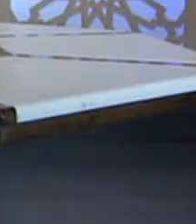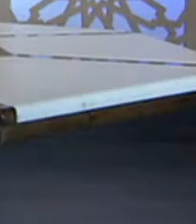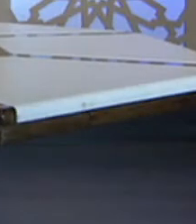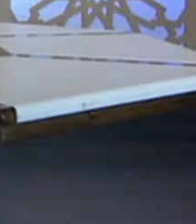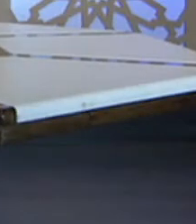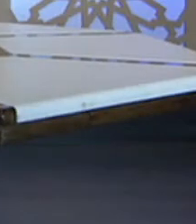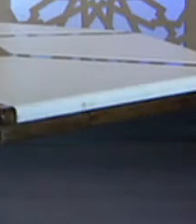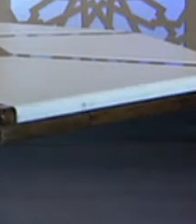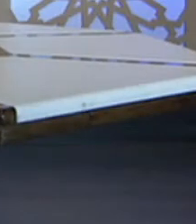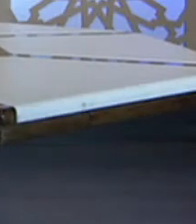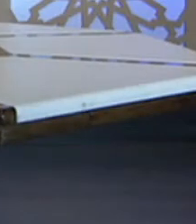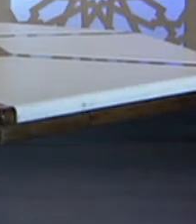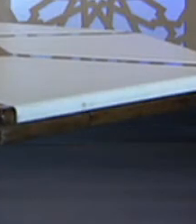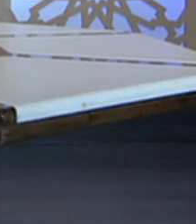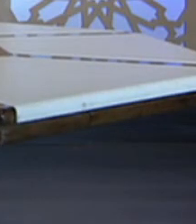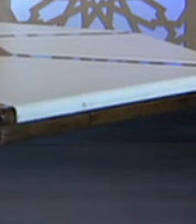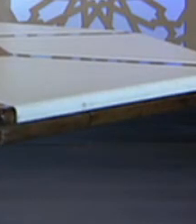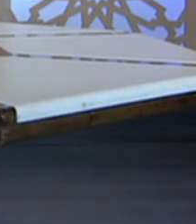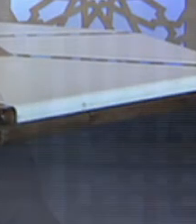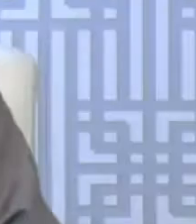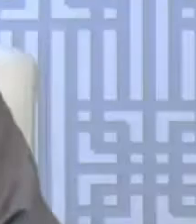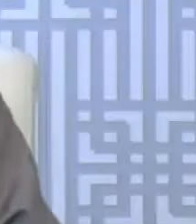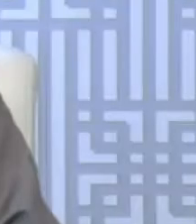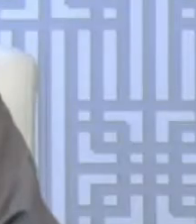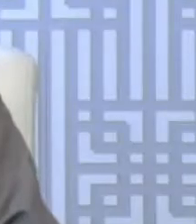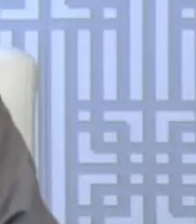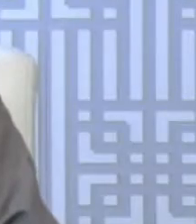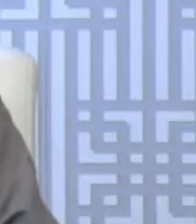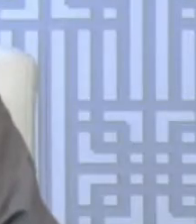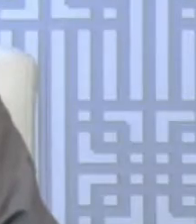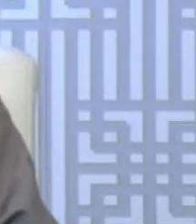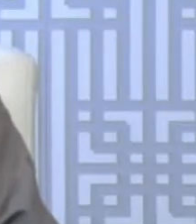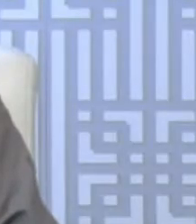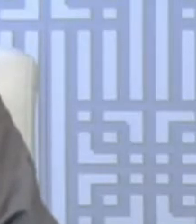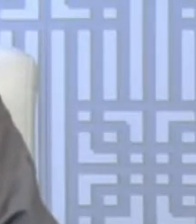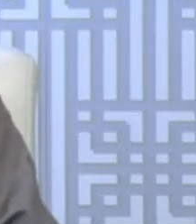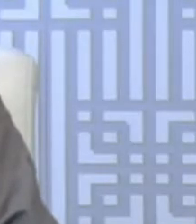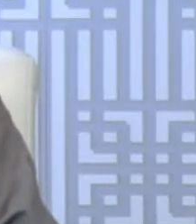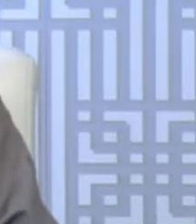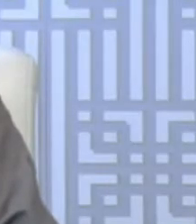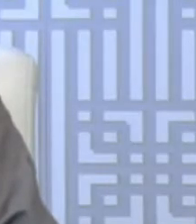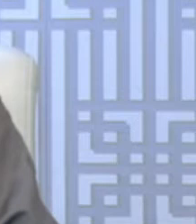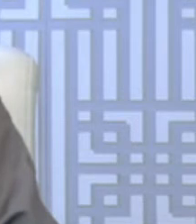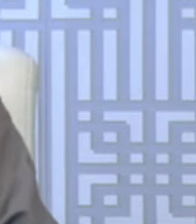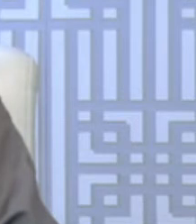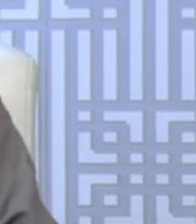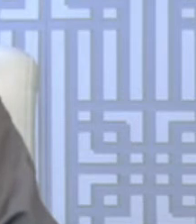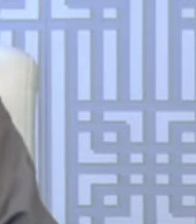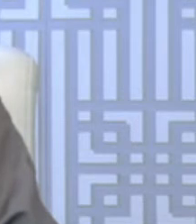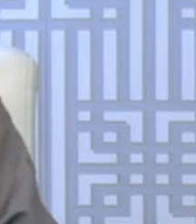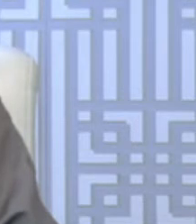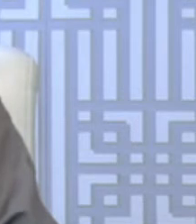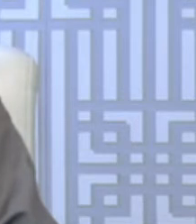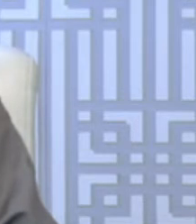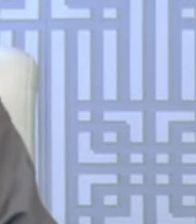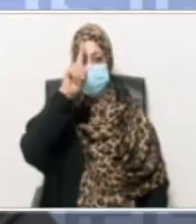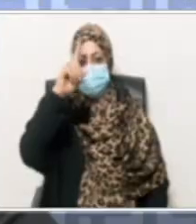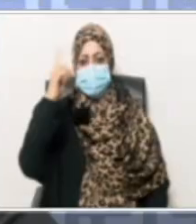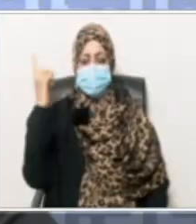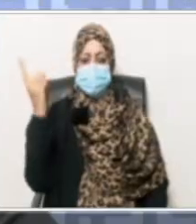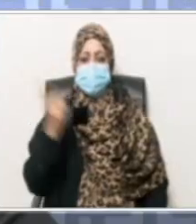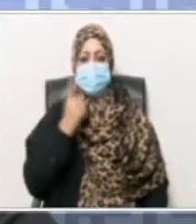من ضياهم إخاء. الحمد لله رب العالمين، وأصلي وأسلم على المبعوث